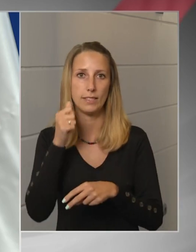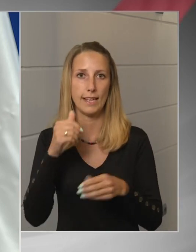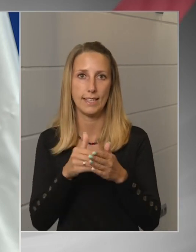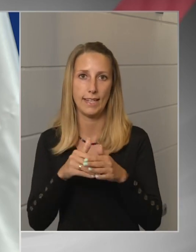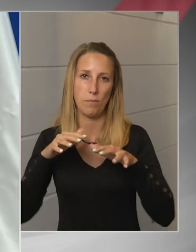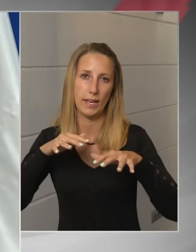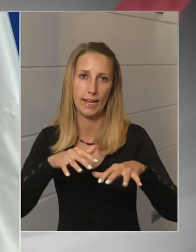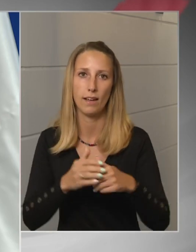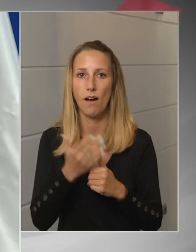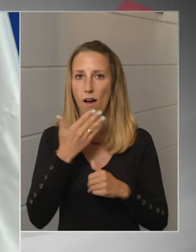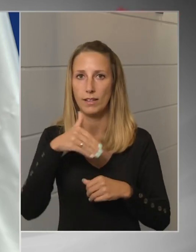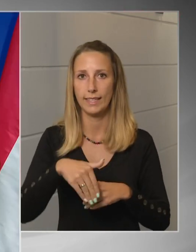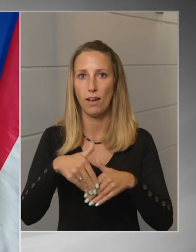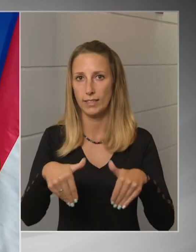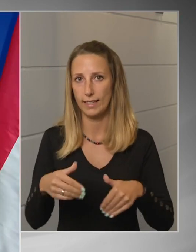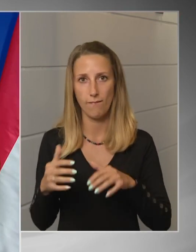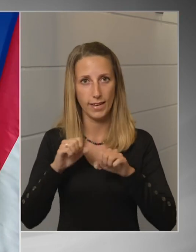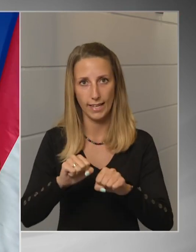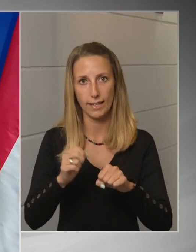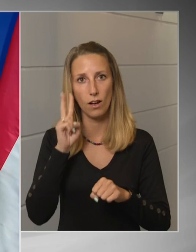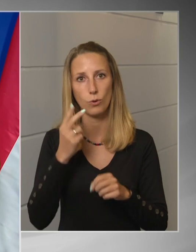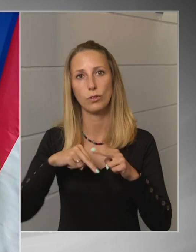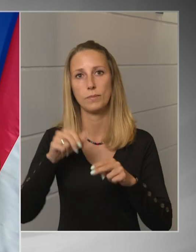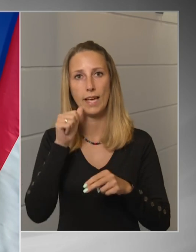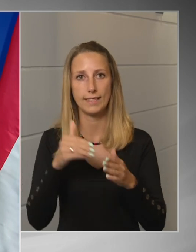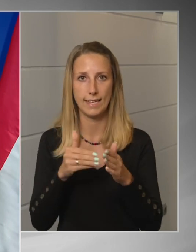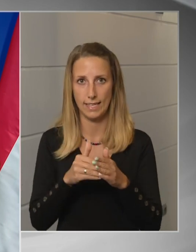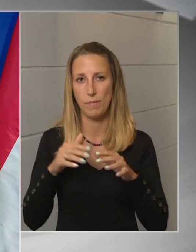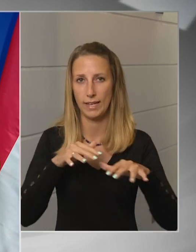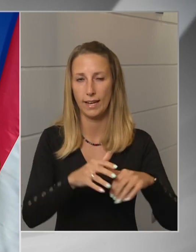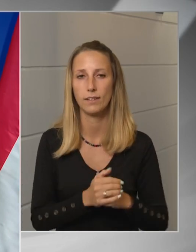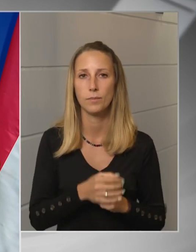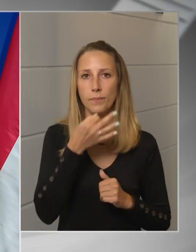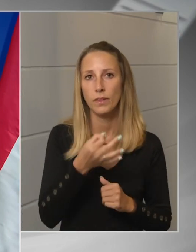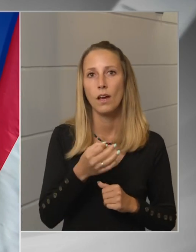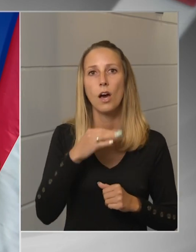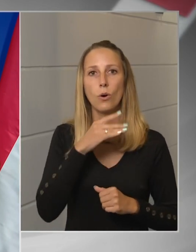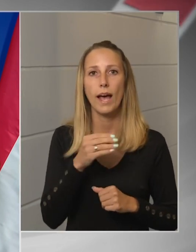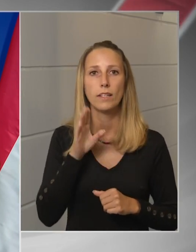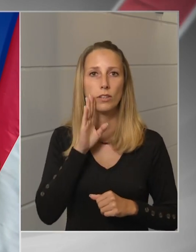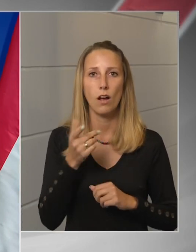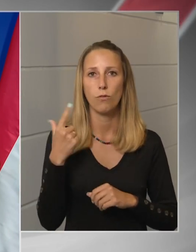védelénk, akkor több százra jönnének. Nem tartja összeférhetetlenek, hogy Rogán Anta volt feleségének a